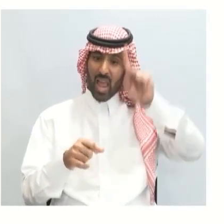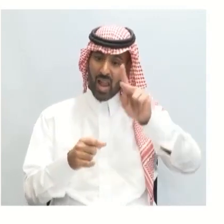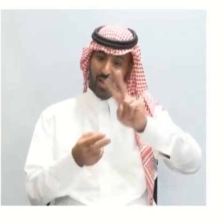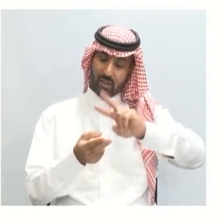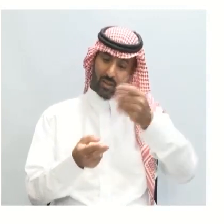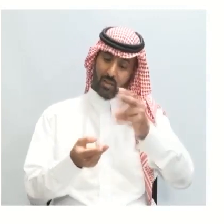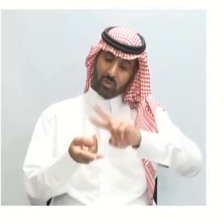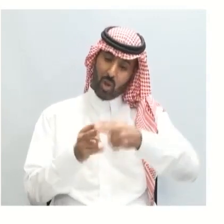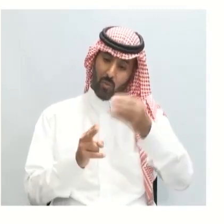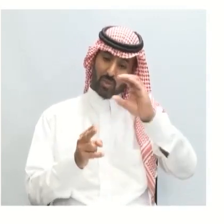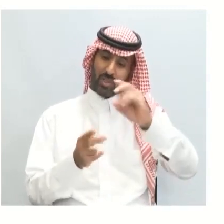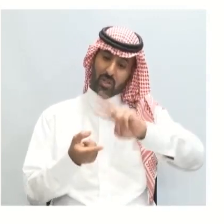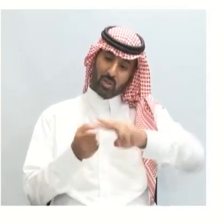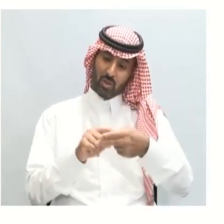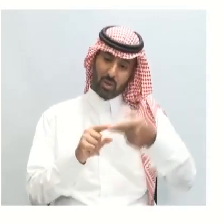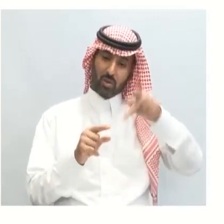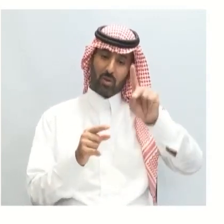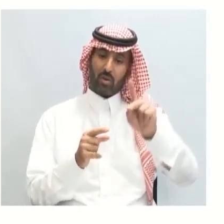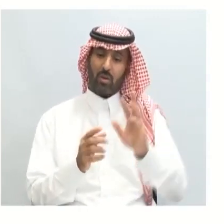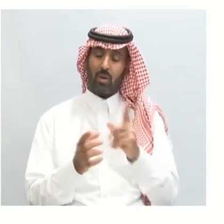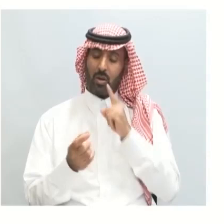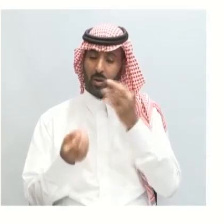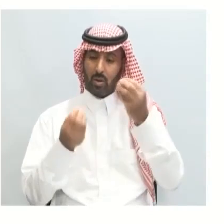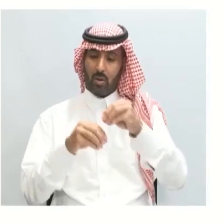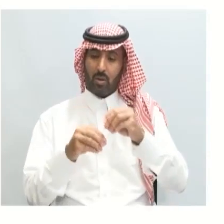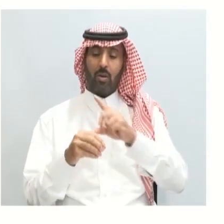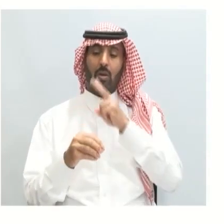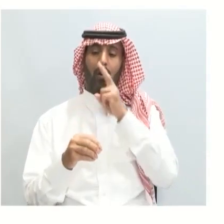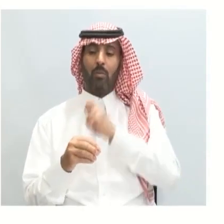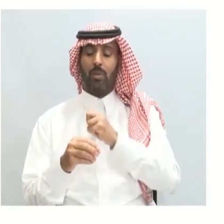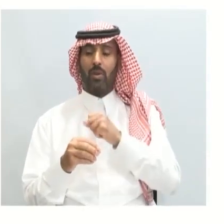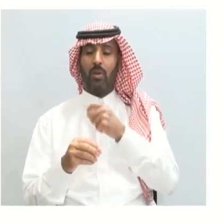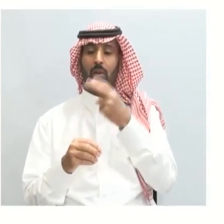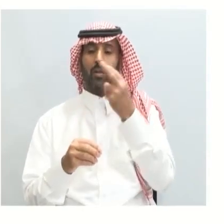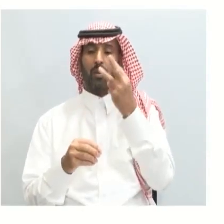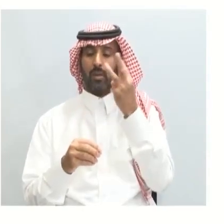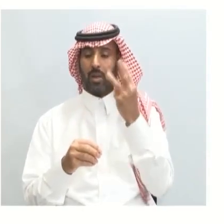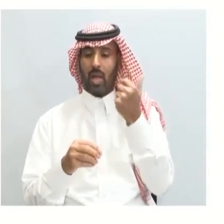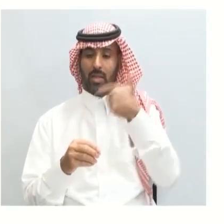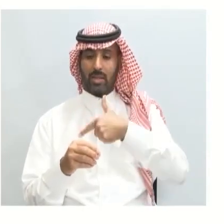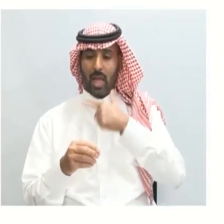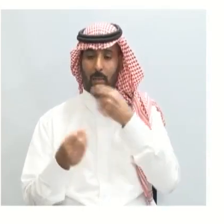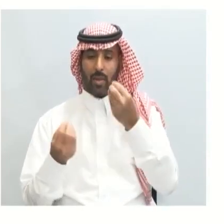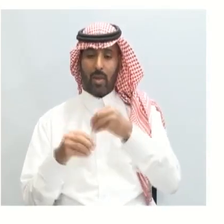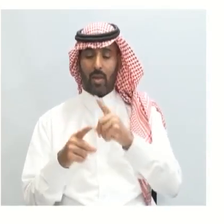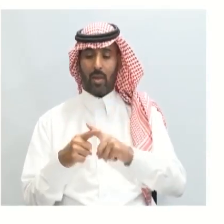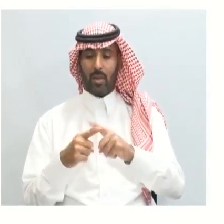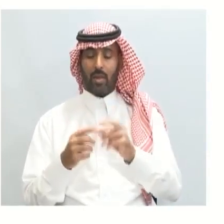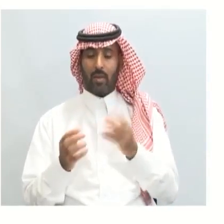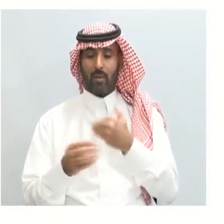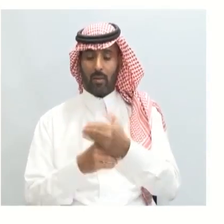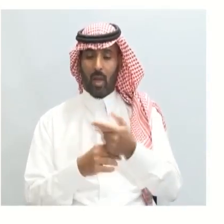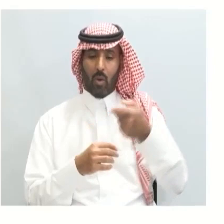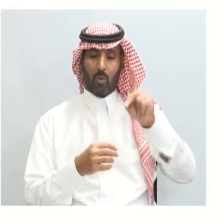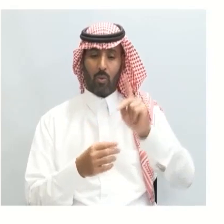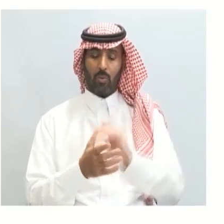من سليلوزيه الى كالفن عن طريق اضافه 273 الى القيمه ستعطيني درجه حراره بالكلفن لا